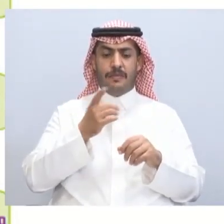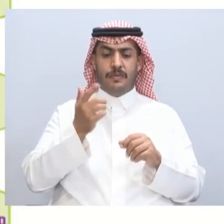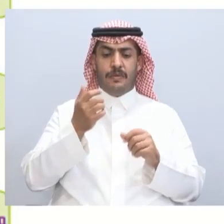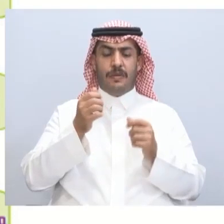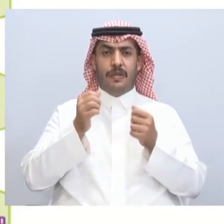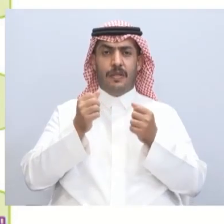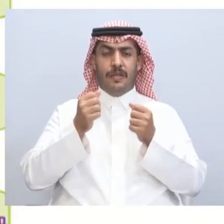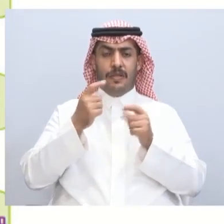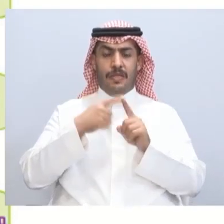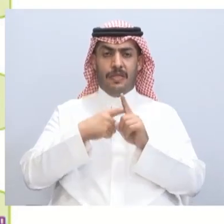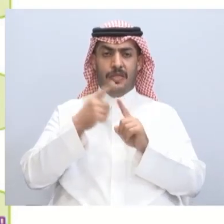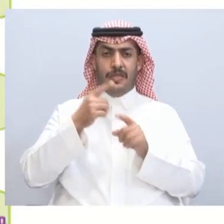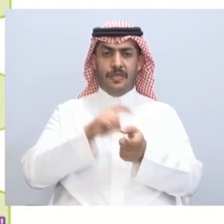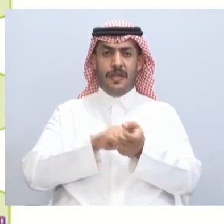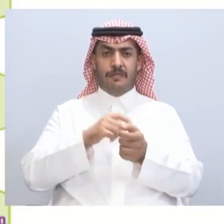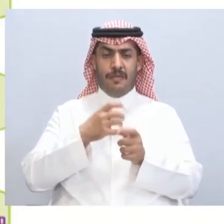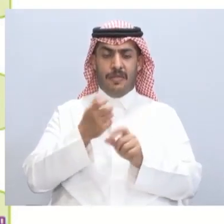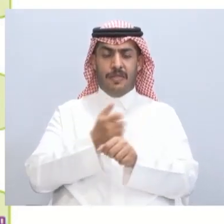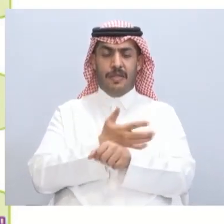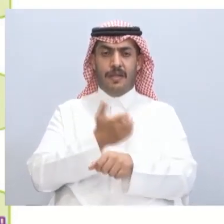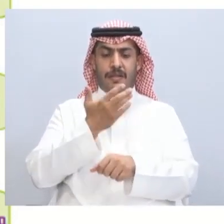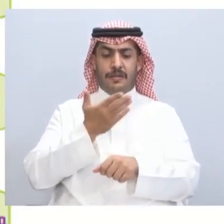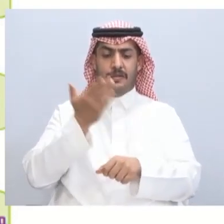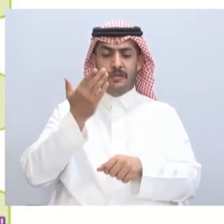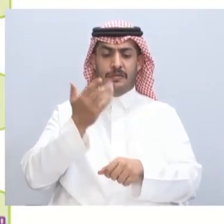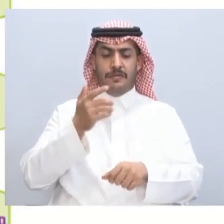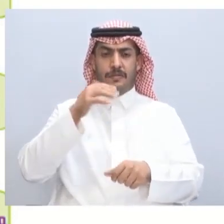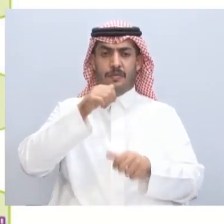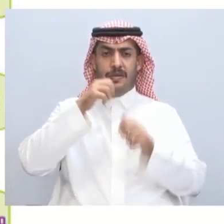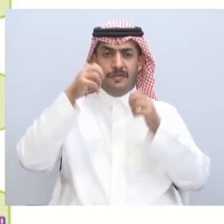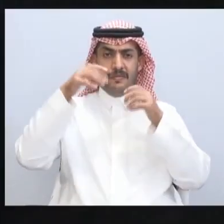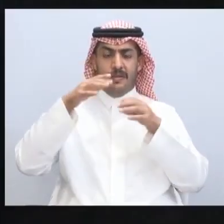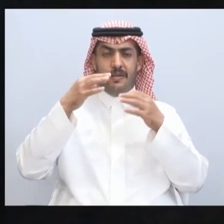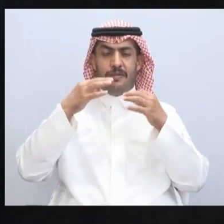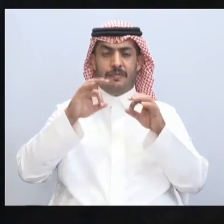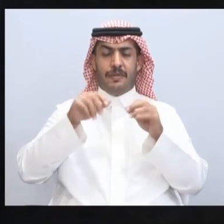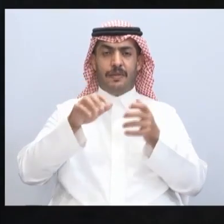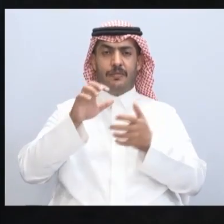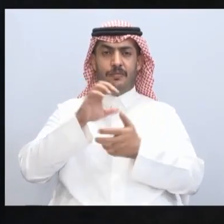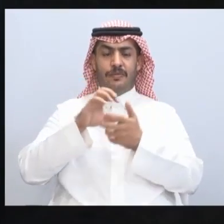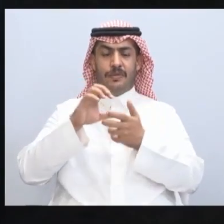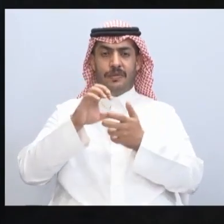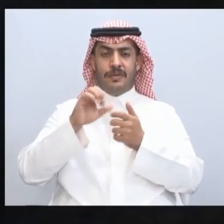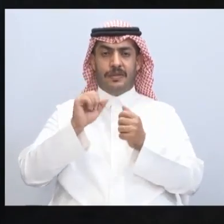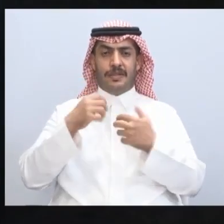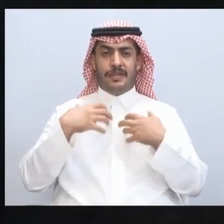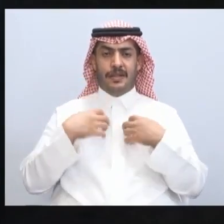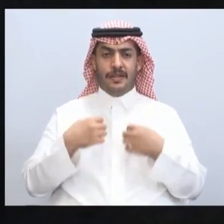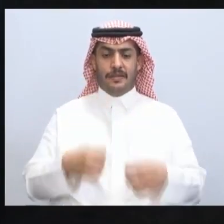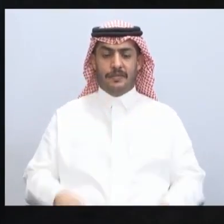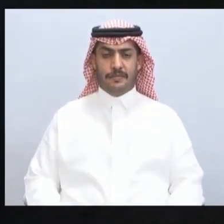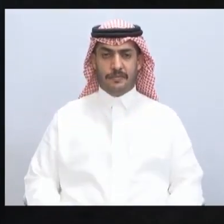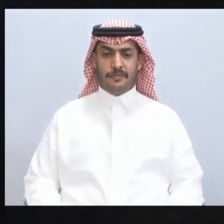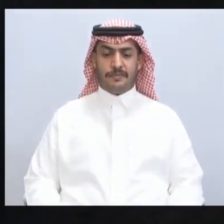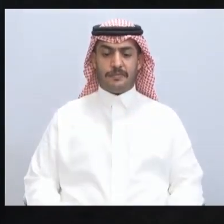وارتفاع ضغط الدم وتصبب العرق هذه جميعها من المشكلات الصحيه